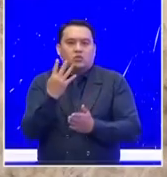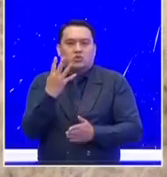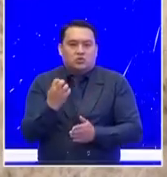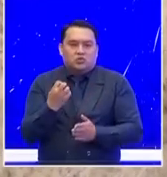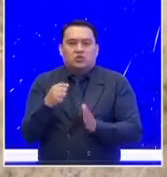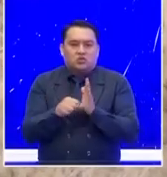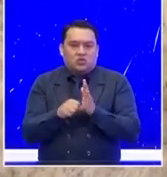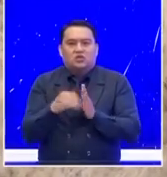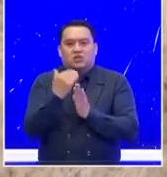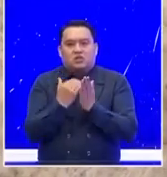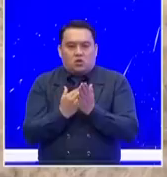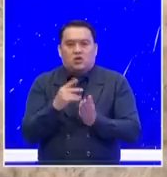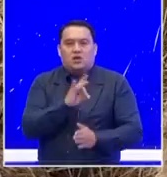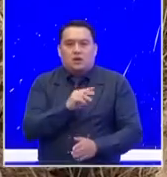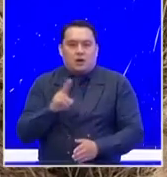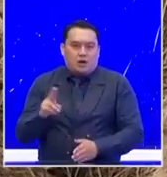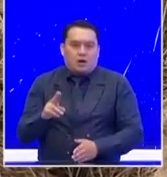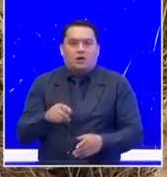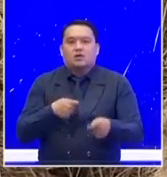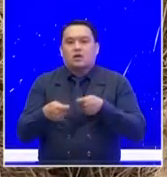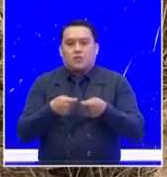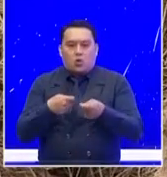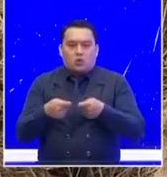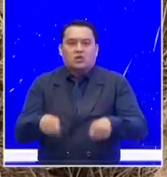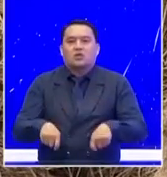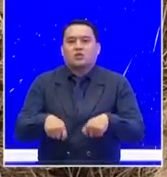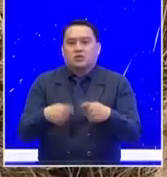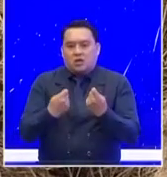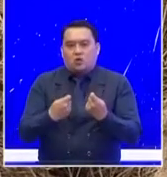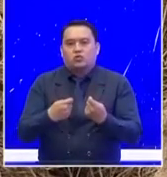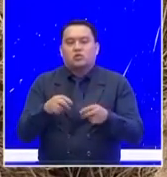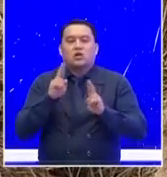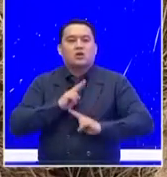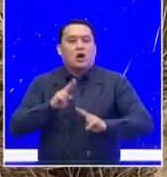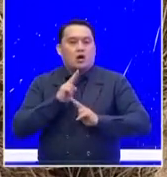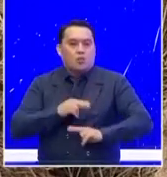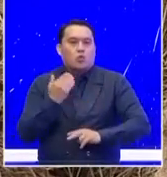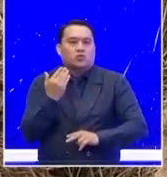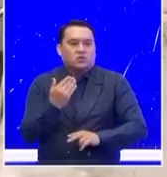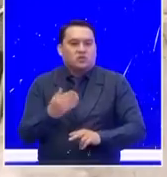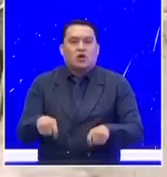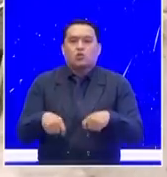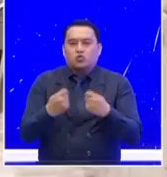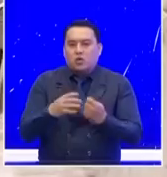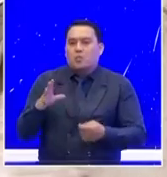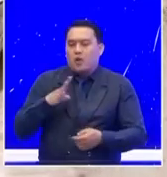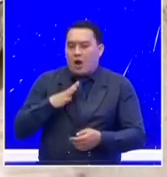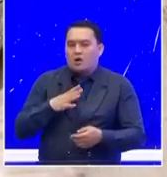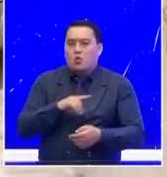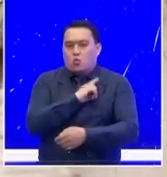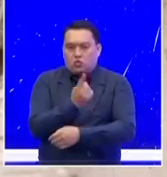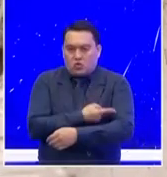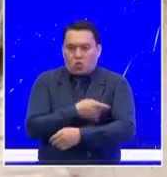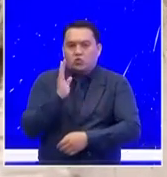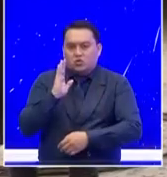в соответствии со 406 статьей Кодекса Республики Казахстан об этом. административных правонарушениях. Работа в данном